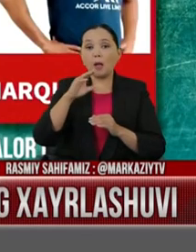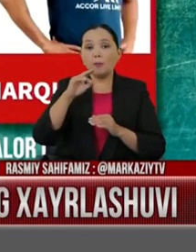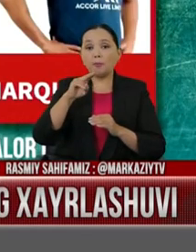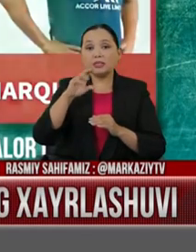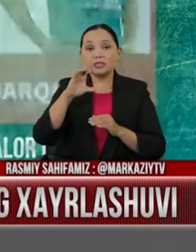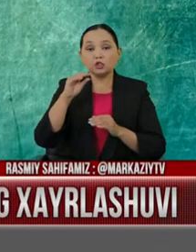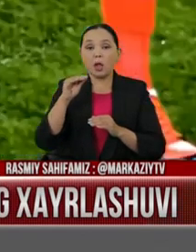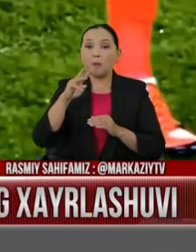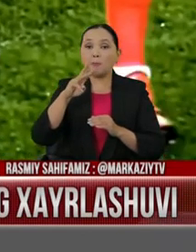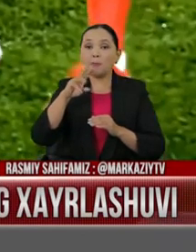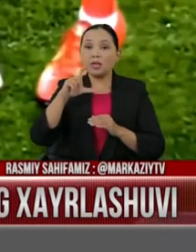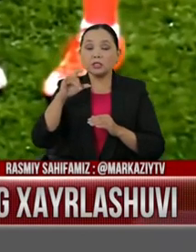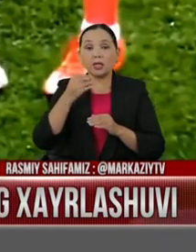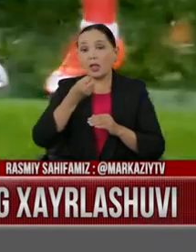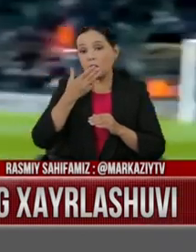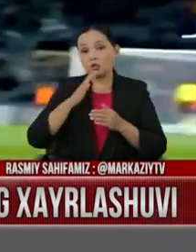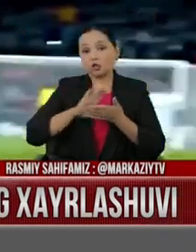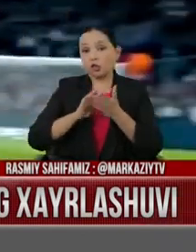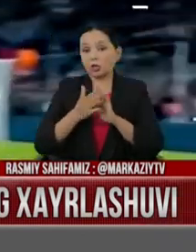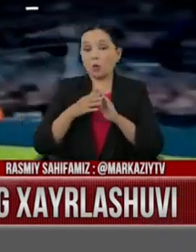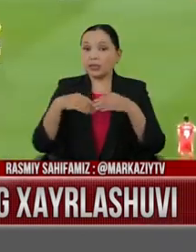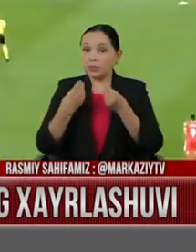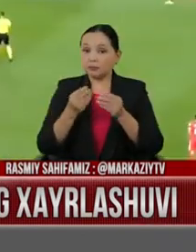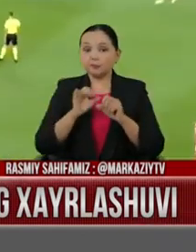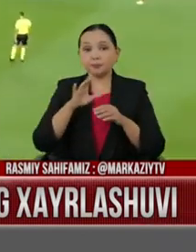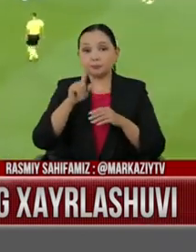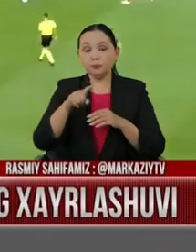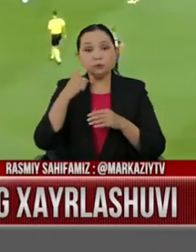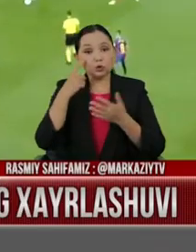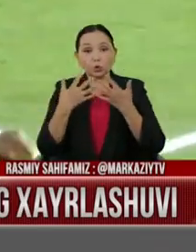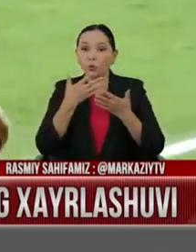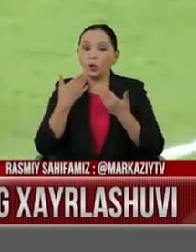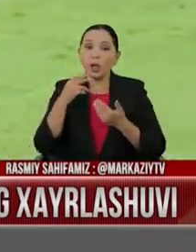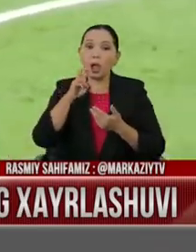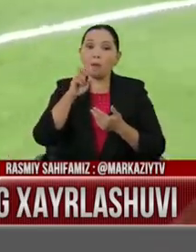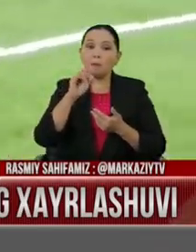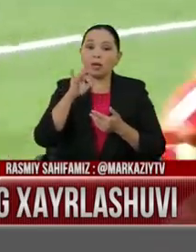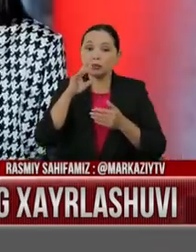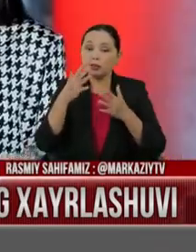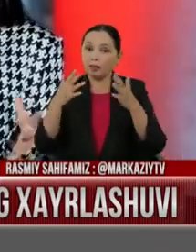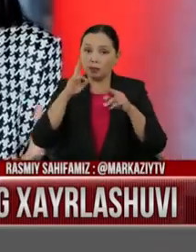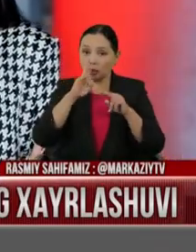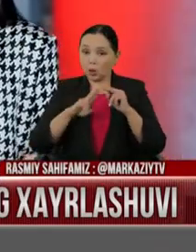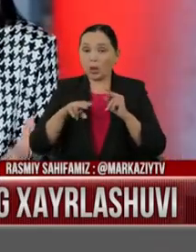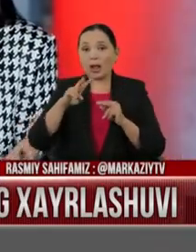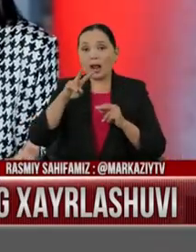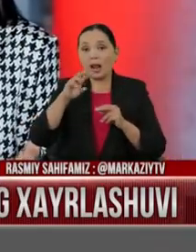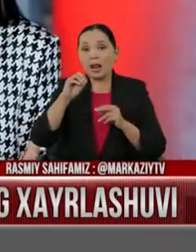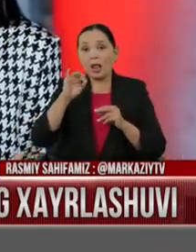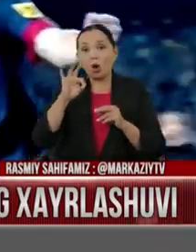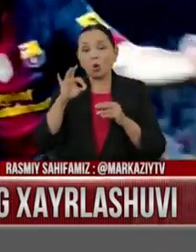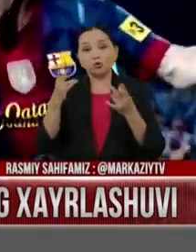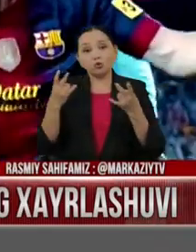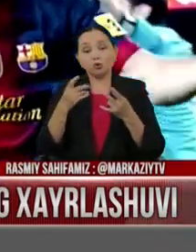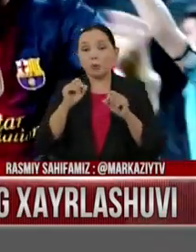ташқари PSG Месси учун энг зор шартнома таклиф қилиши мумкин. Бунга шубҳа йўқ. Хуллас, Барса учун бу катта йўқотиш, лекин Лео